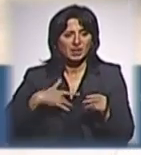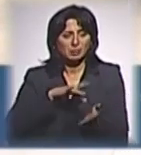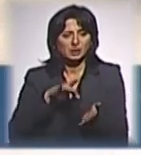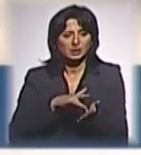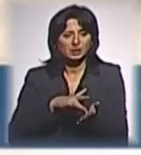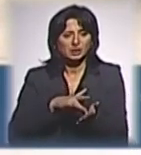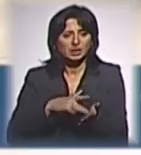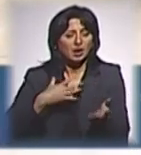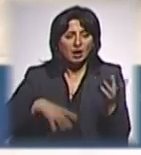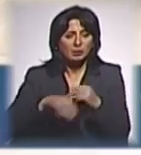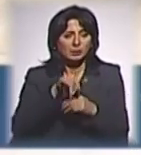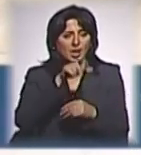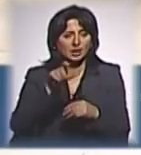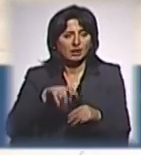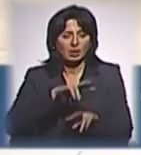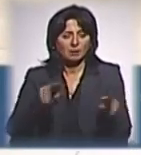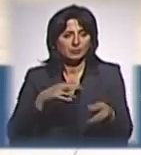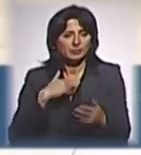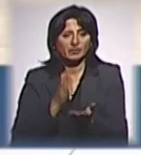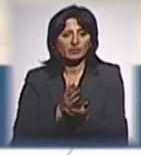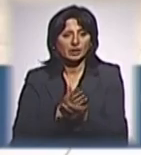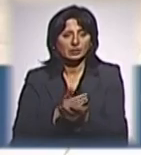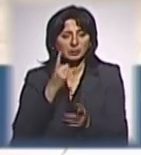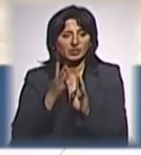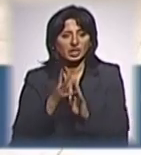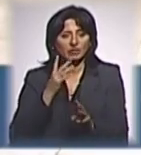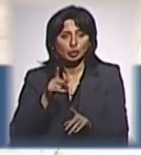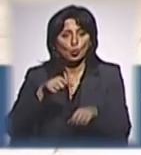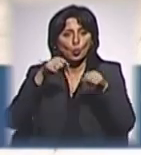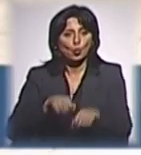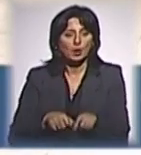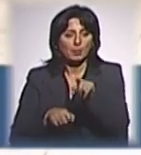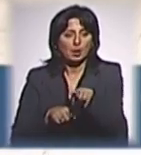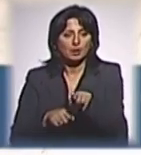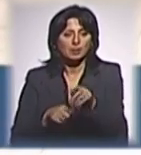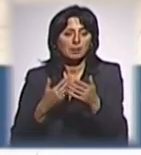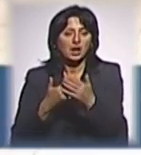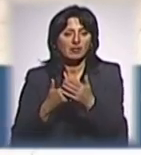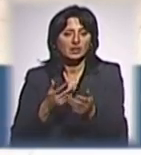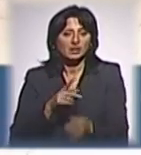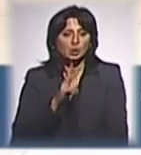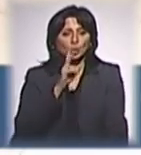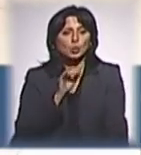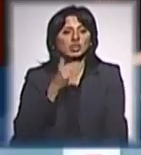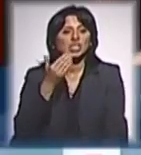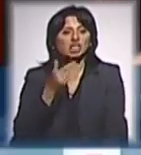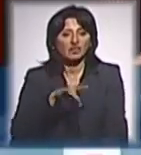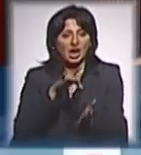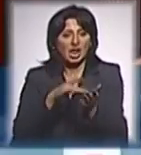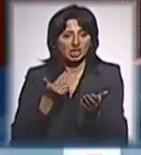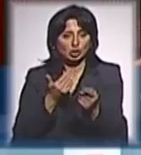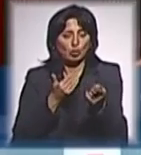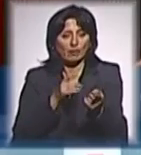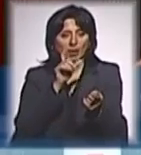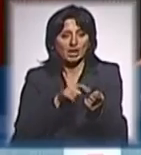თბილისელები და ქვეყნის მასშტაბით ყველანი ვართ ერთნაირი მოქალაქეები. აი როგორი უფლებაც აქვს მაგალითად არ ვიცი ვინ ვახსენო ზაქარია ქუცნაშვილს რომ ამ ქალაქში იცხოვროს